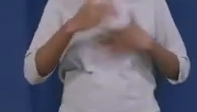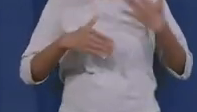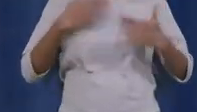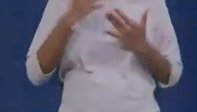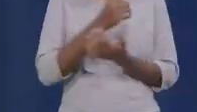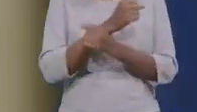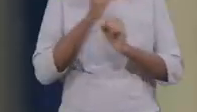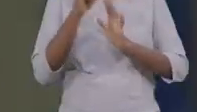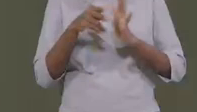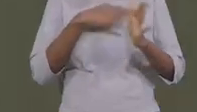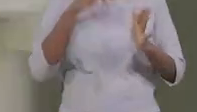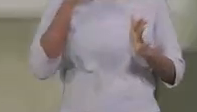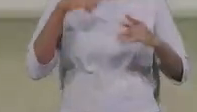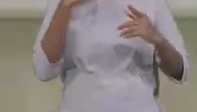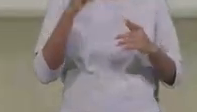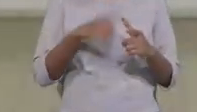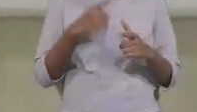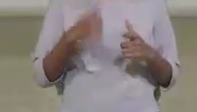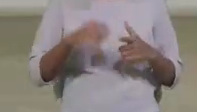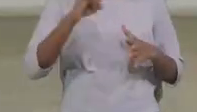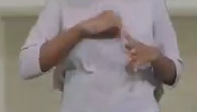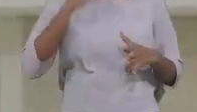Restaure-moi la joie de ton salut.